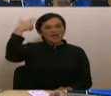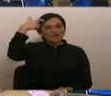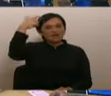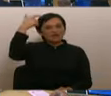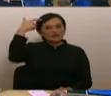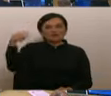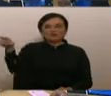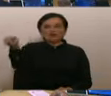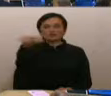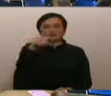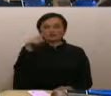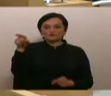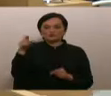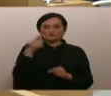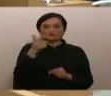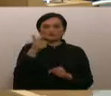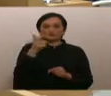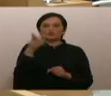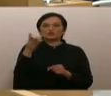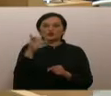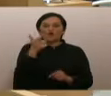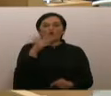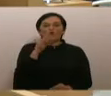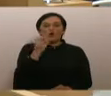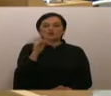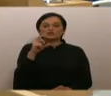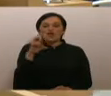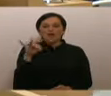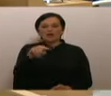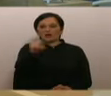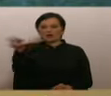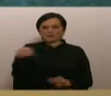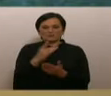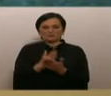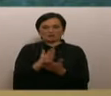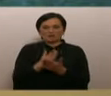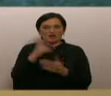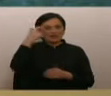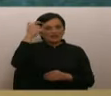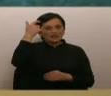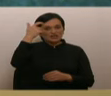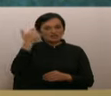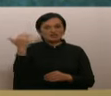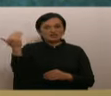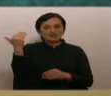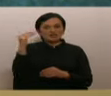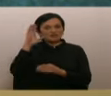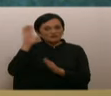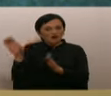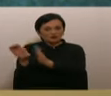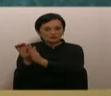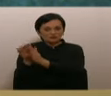გოშიებო, მომისმინეთ. მეგობრებო, გთხოვთ სიმშვიდე შეინარჩუნოთ. ხალხ მოუსმინოთ ეს